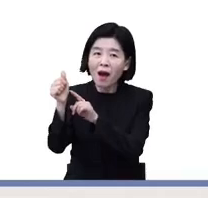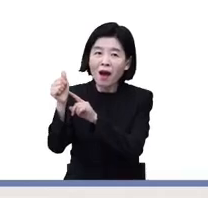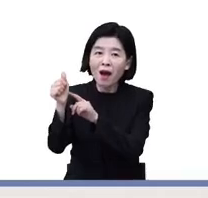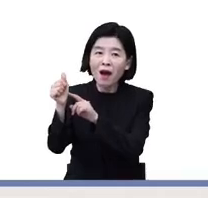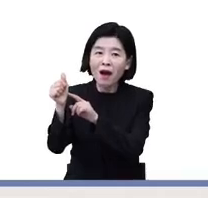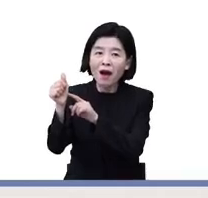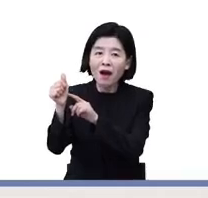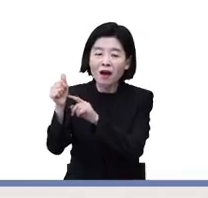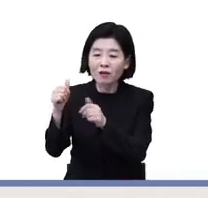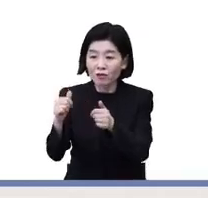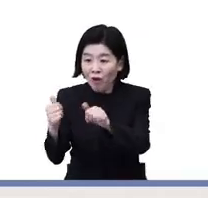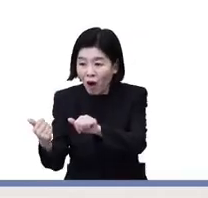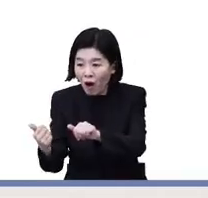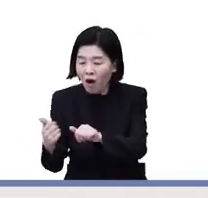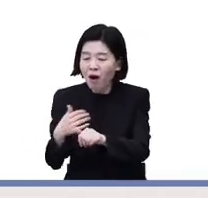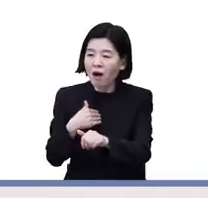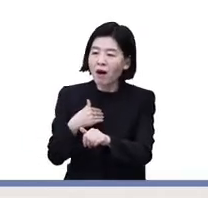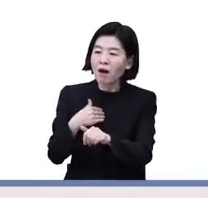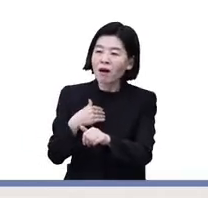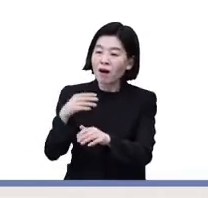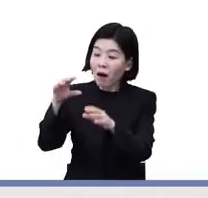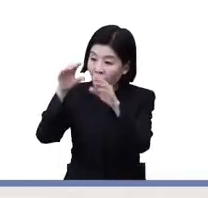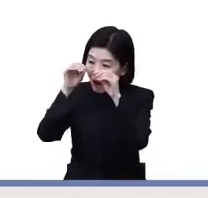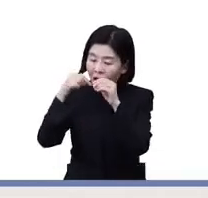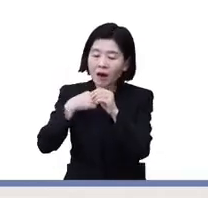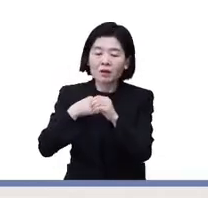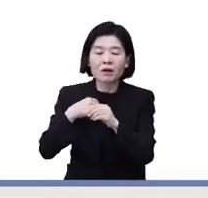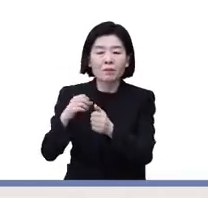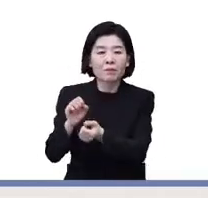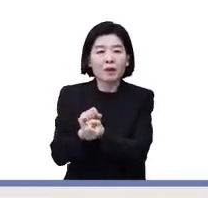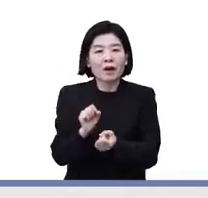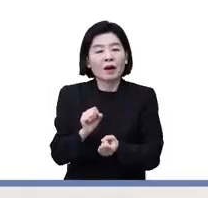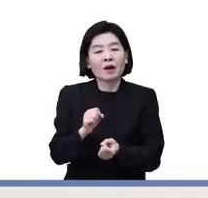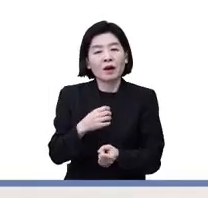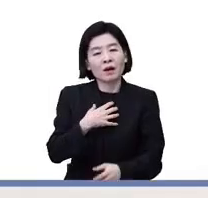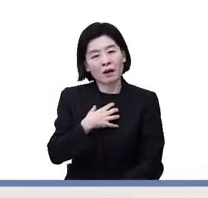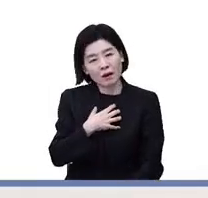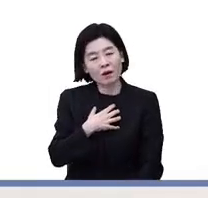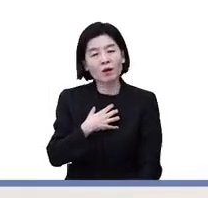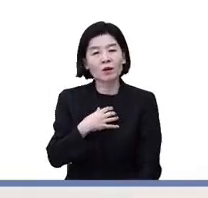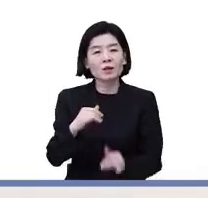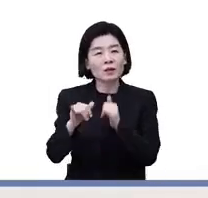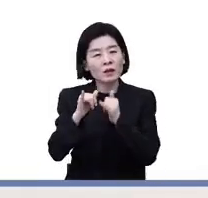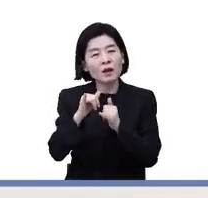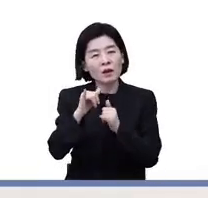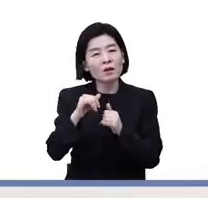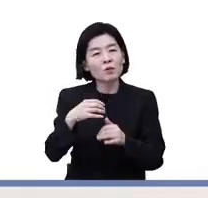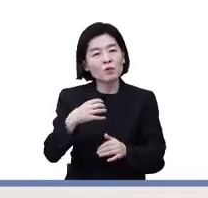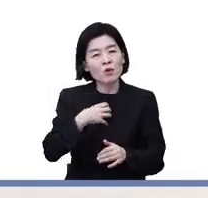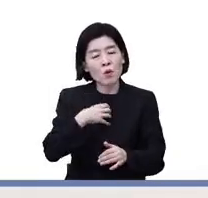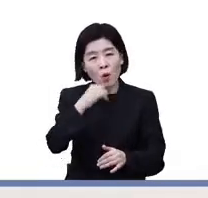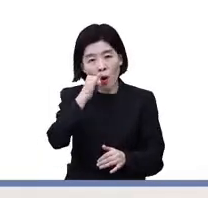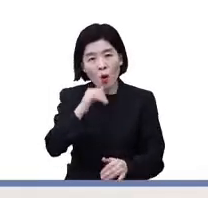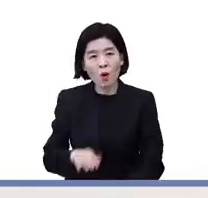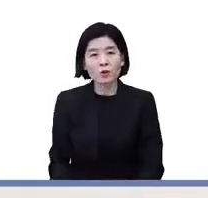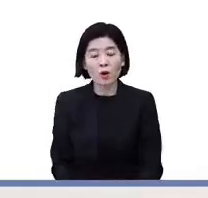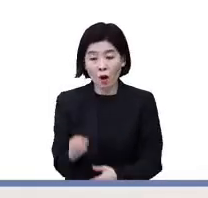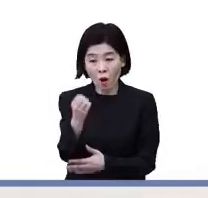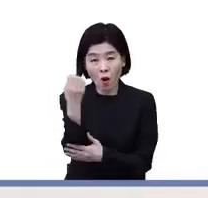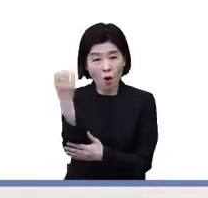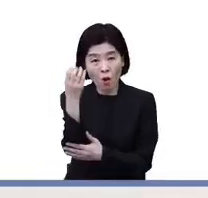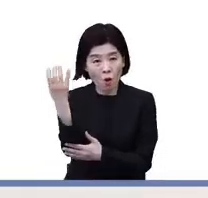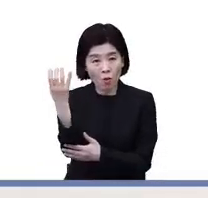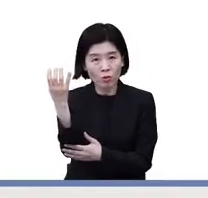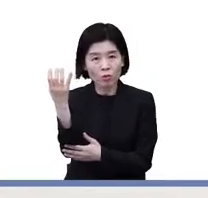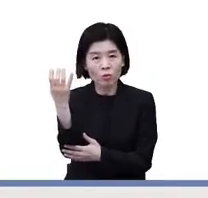신분과 매력이 영향을 줄 수 있고, 또 미디어가 그 자살 기사를 얼마나 다루었는가 하는 것도 영향을 줍니다. 그래서 사실 몇